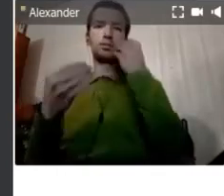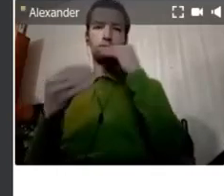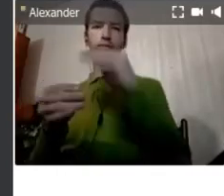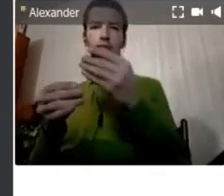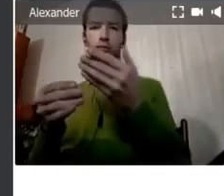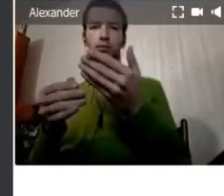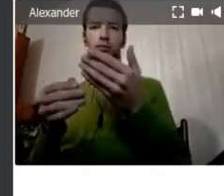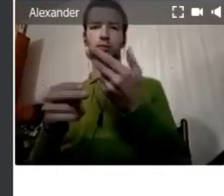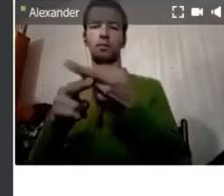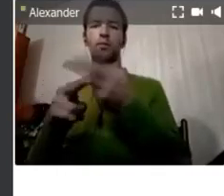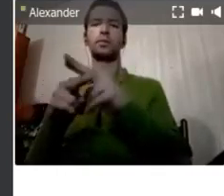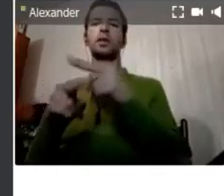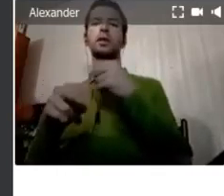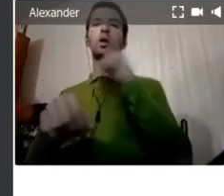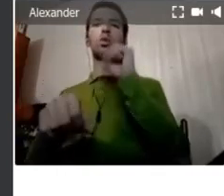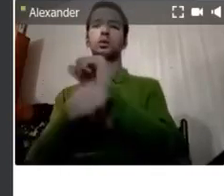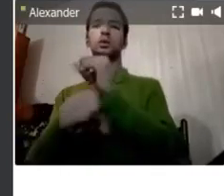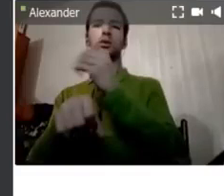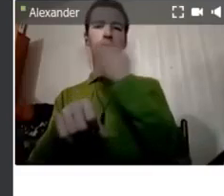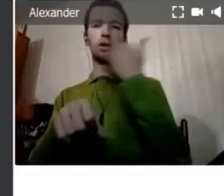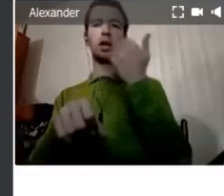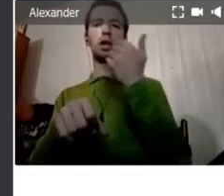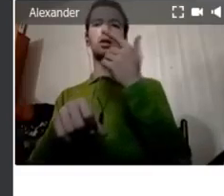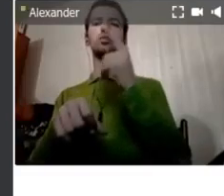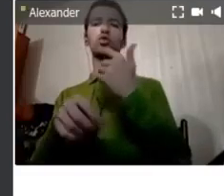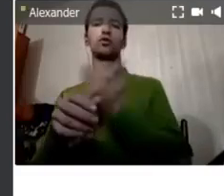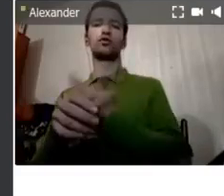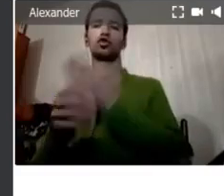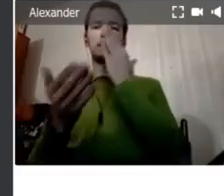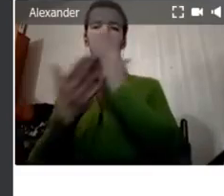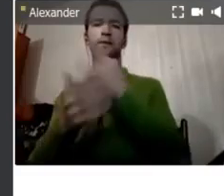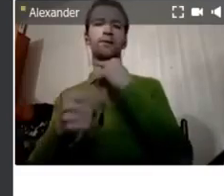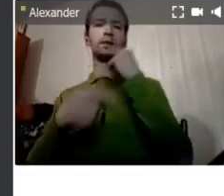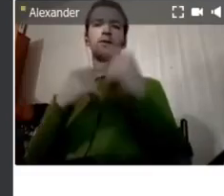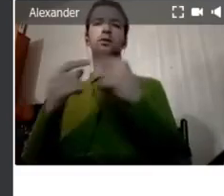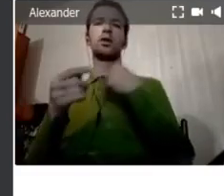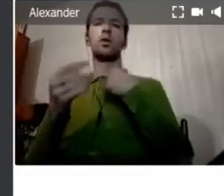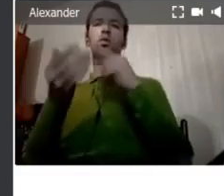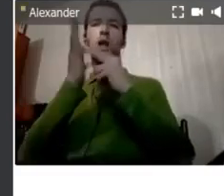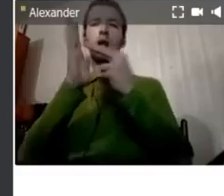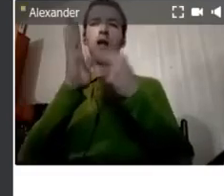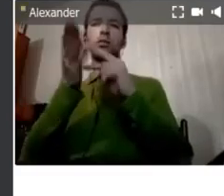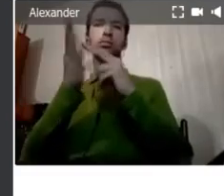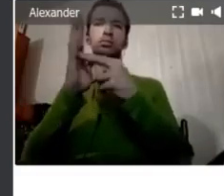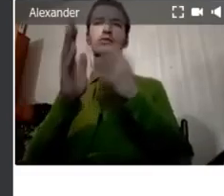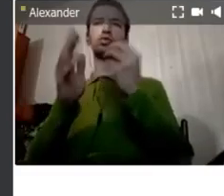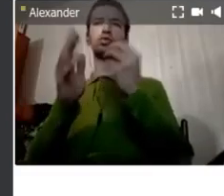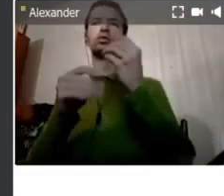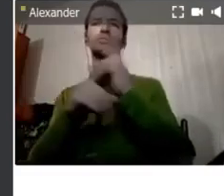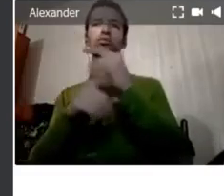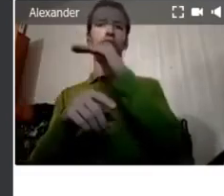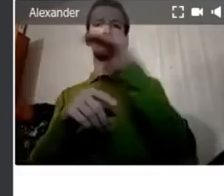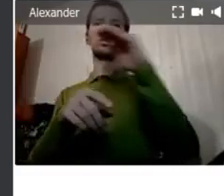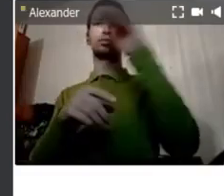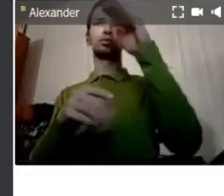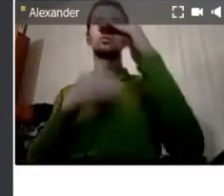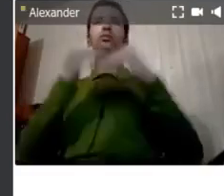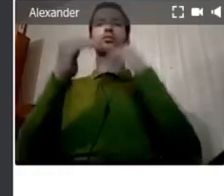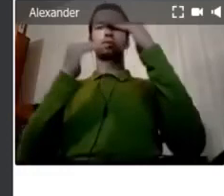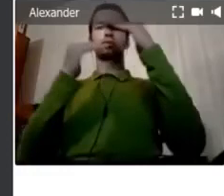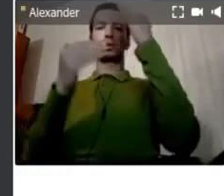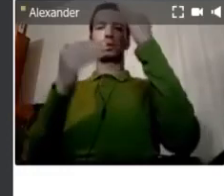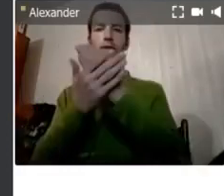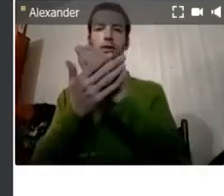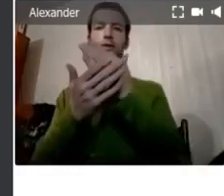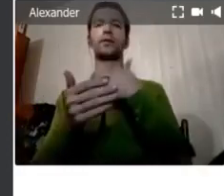у меня сейчас структура 43 тысячи, моя задача сделать структуру 500 000 минимум, да, если у меня сейчас более там 100